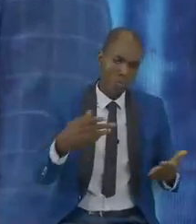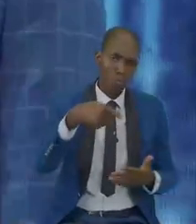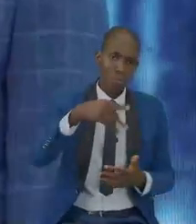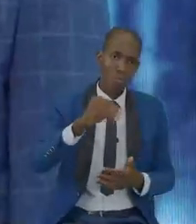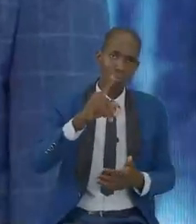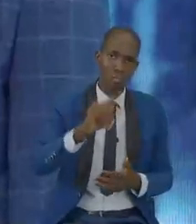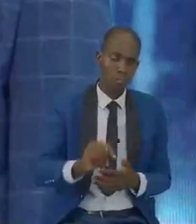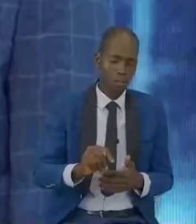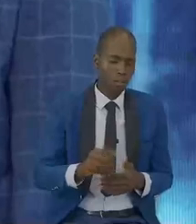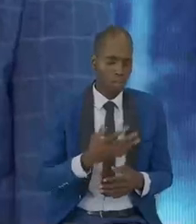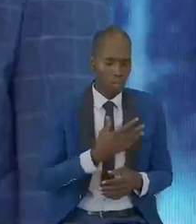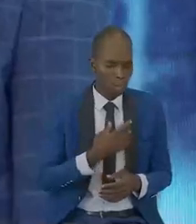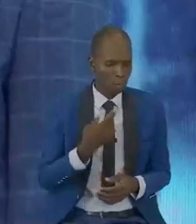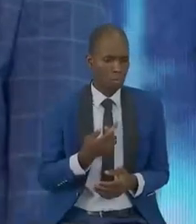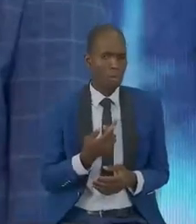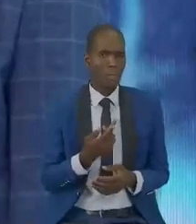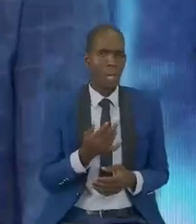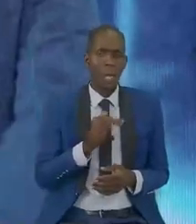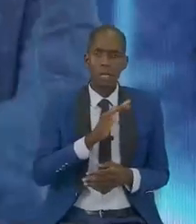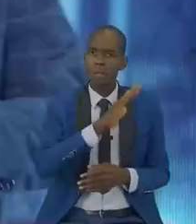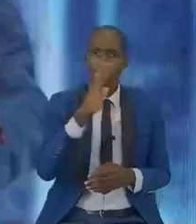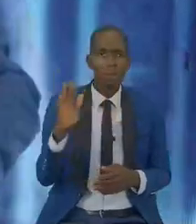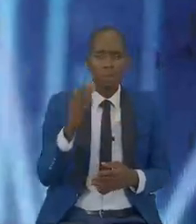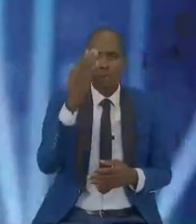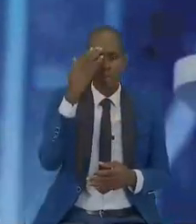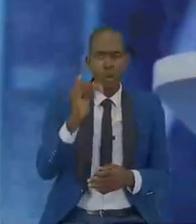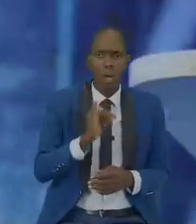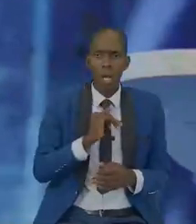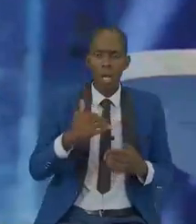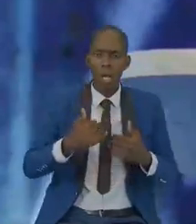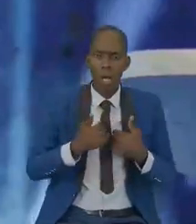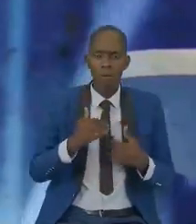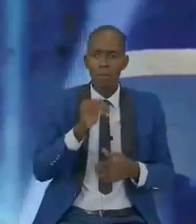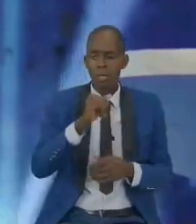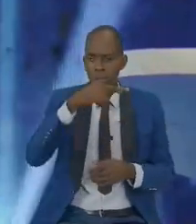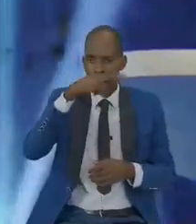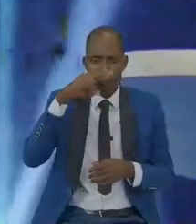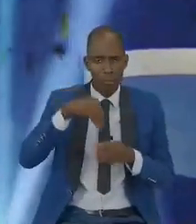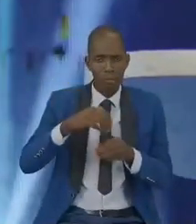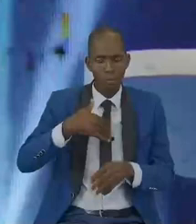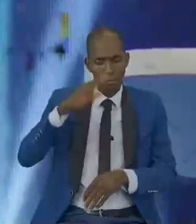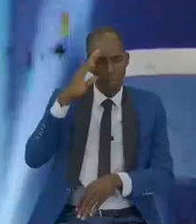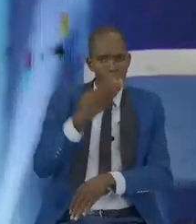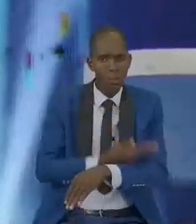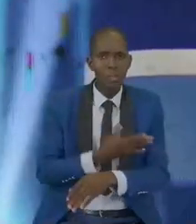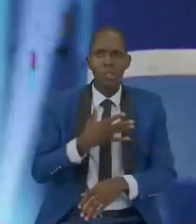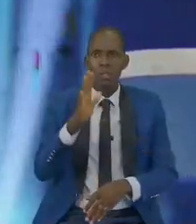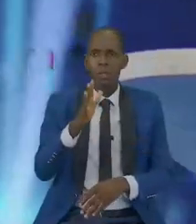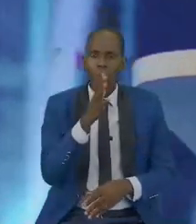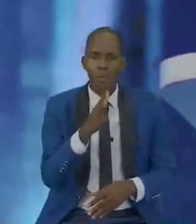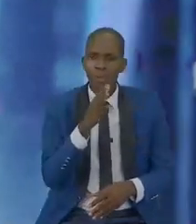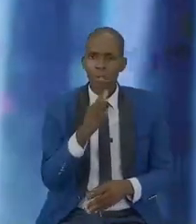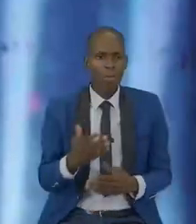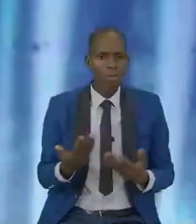et presque tu vas vouloir même pleurer, que je ne sais, ta maman voudrait même